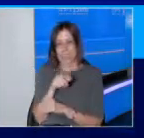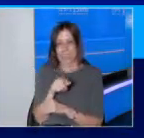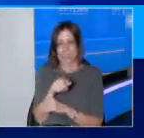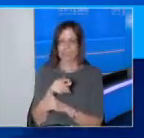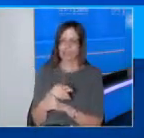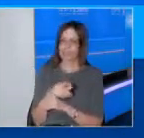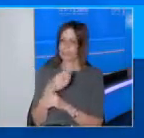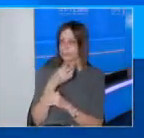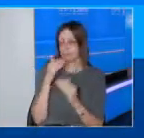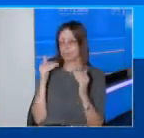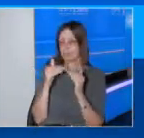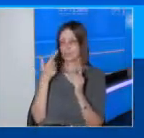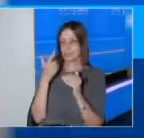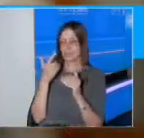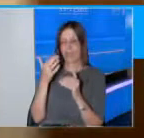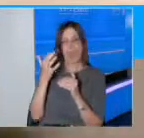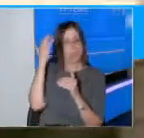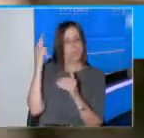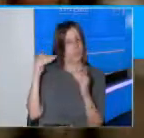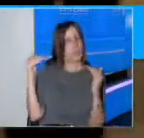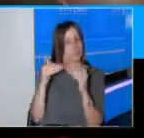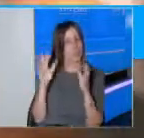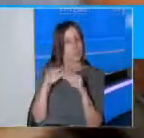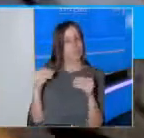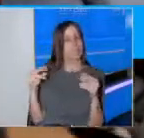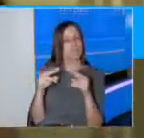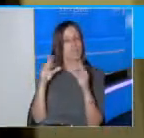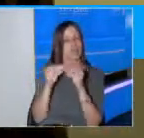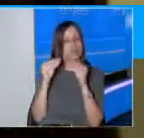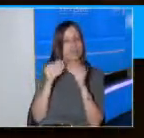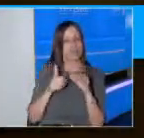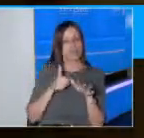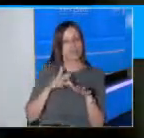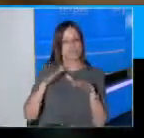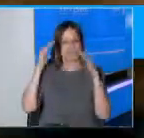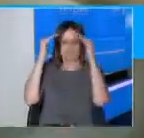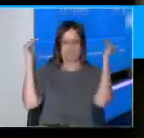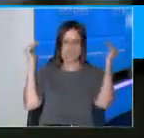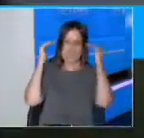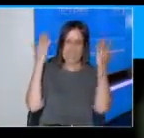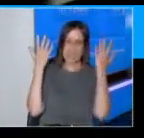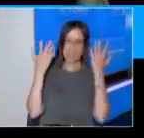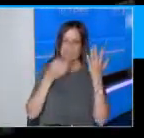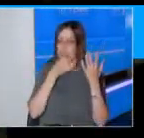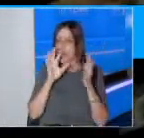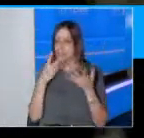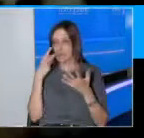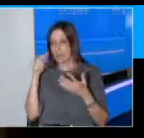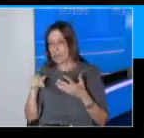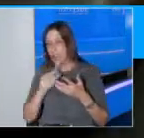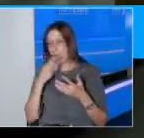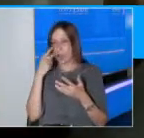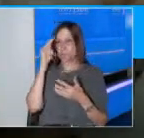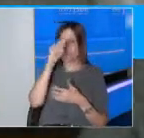לפי לפיד הוא מתואם בעניינים האלו, הוא גם נפגש עם הסיסי. את יודעת, אני טועה עם מה שרואים מכאן, לא רואים משם. אני